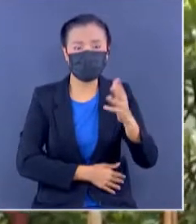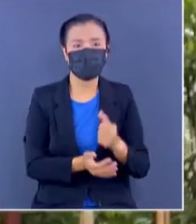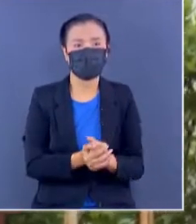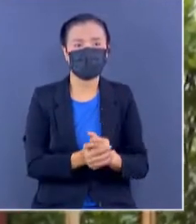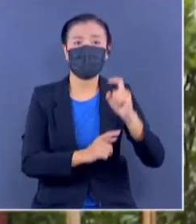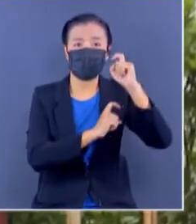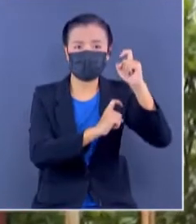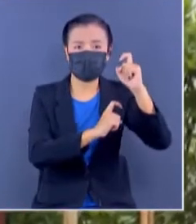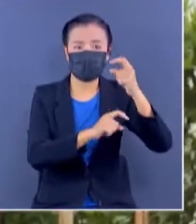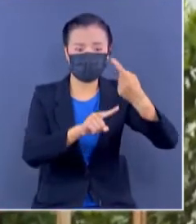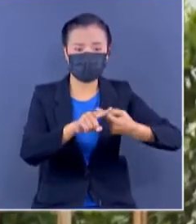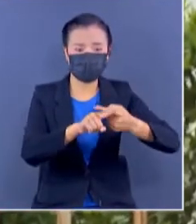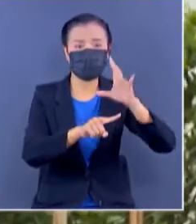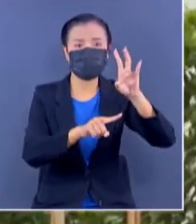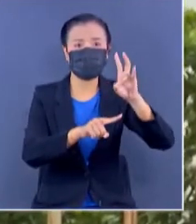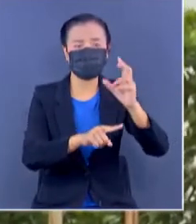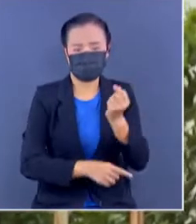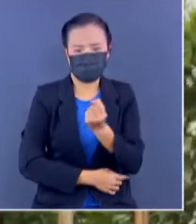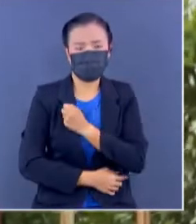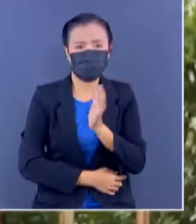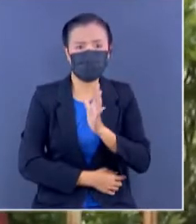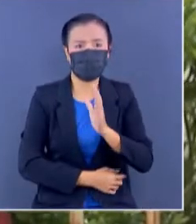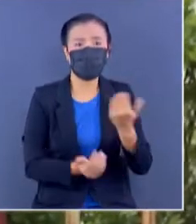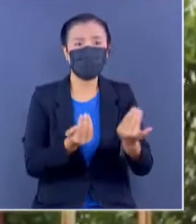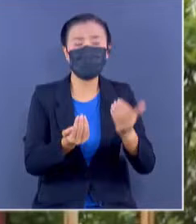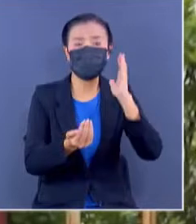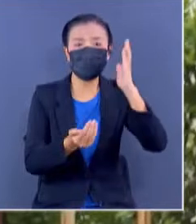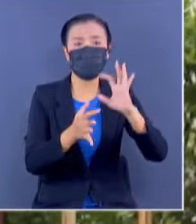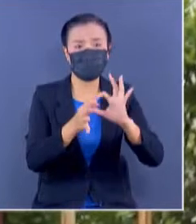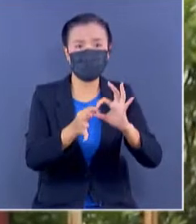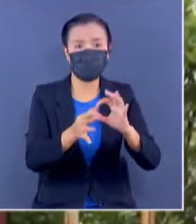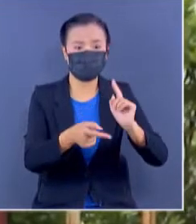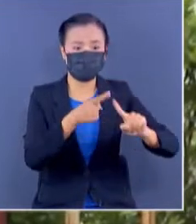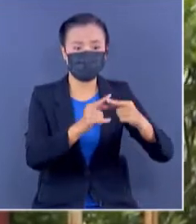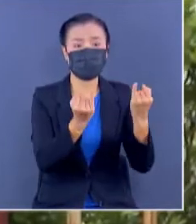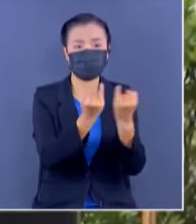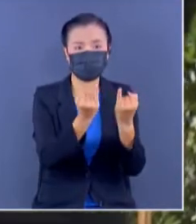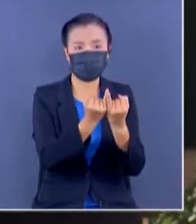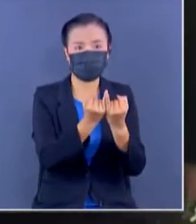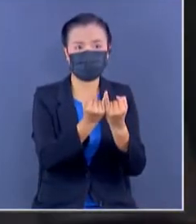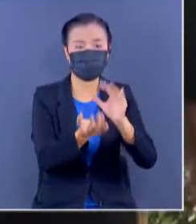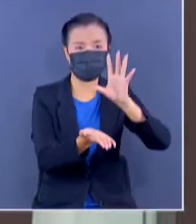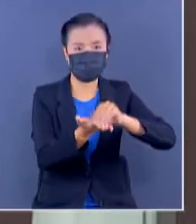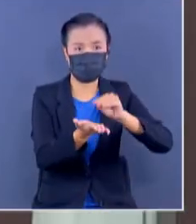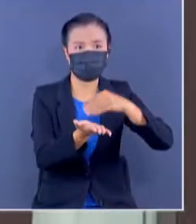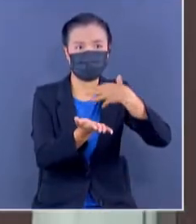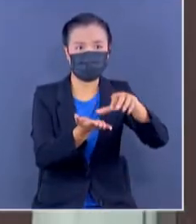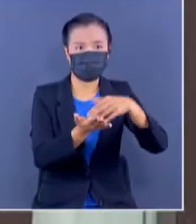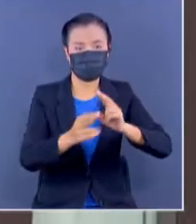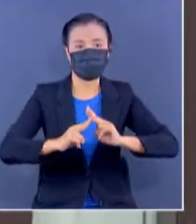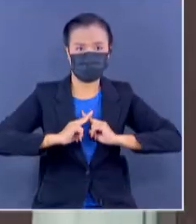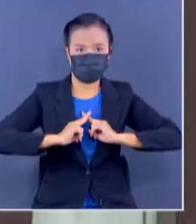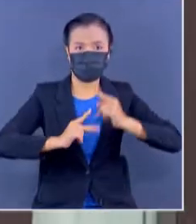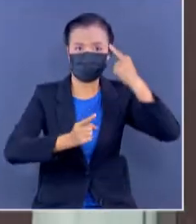ายแต่พอมัน7เดือนแล้วมันไม่ไหวมันร้อนใจเป็นห่วงลูกชายนะคะ ครับ มีเพื่อนสนิทของครูแดนออกมาให้ข้อมูลค่ะบอกส่วนตัวเนี่ย